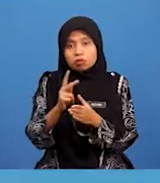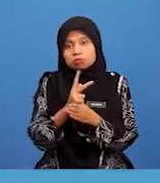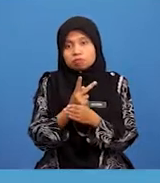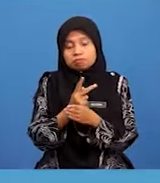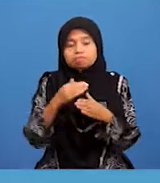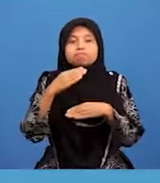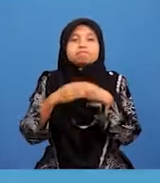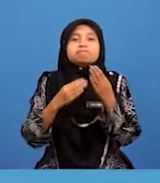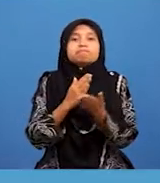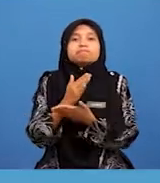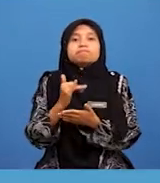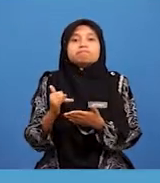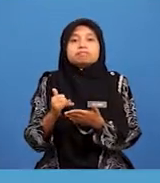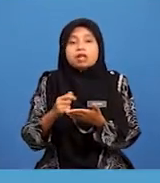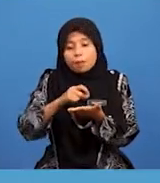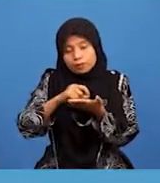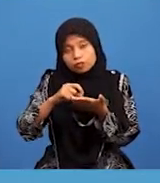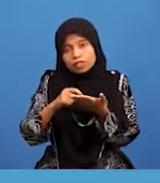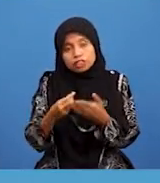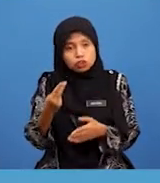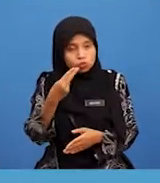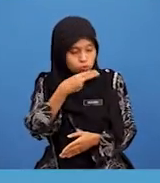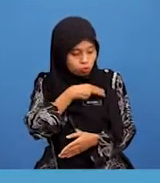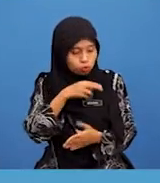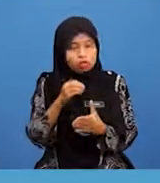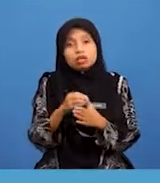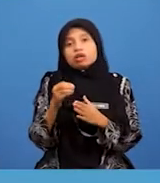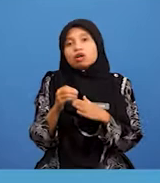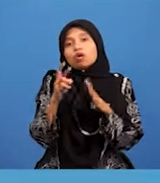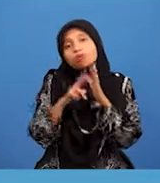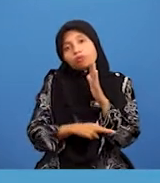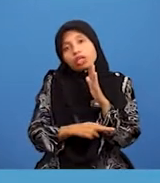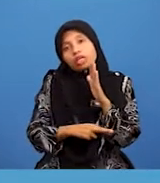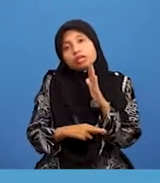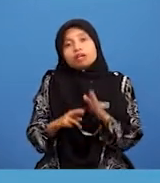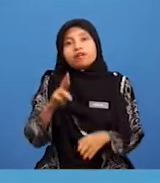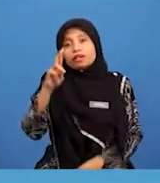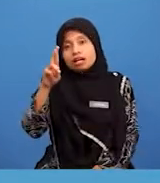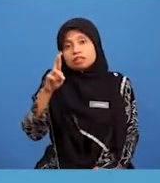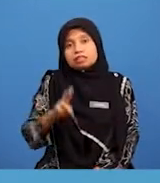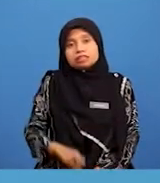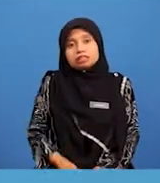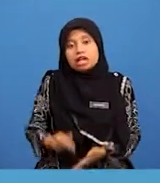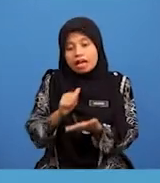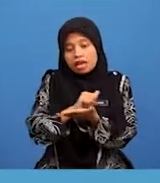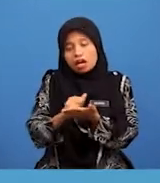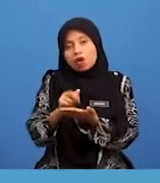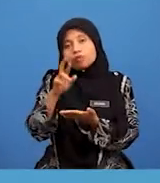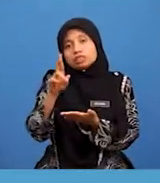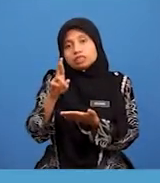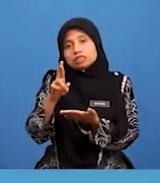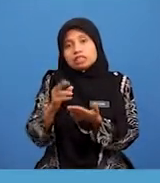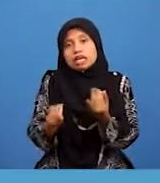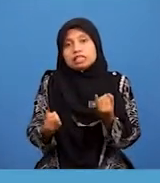Peringkat seterusnya adalah merekod untung atau rugi realisasi. Akaun realisasi diimbangkan